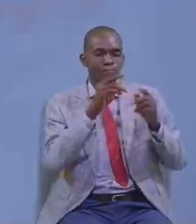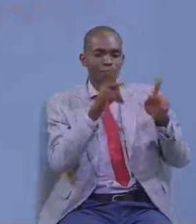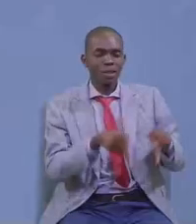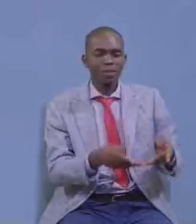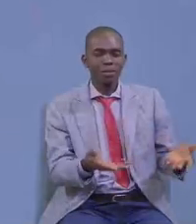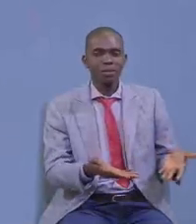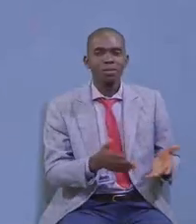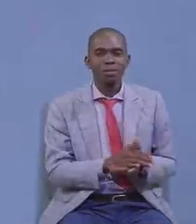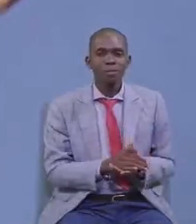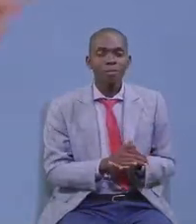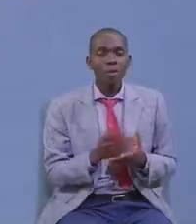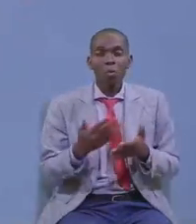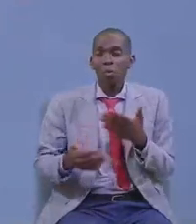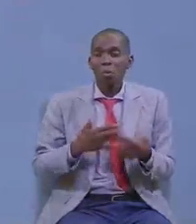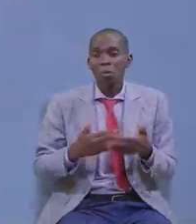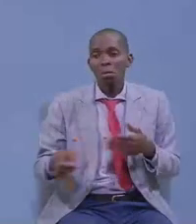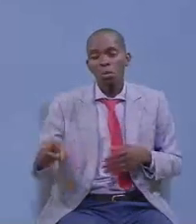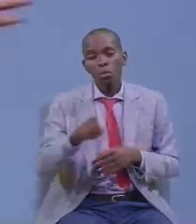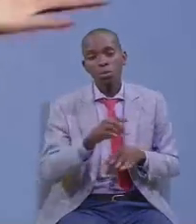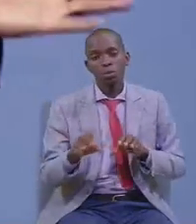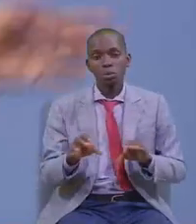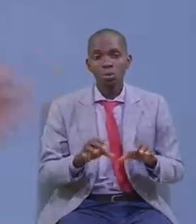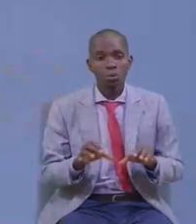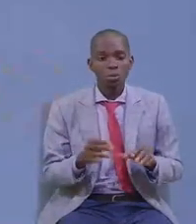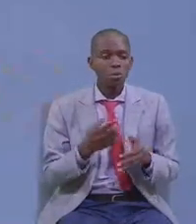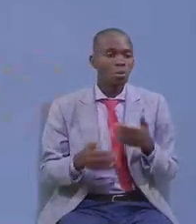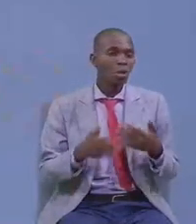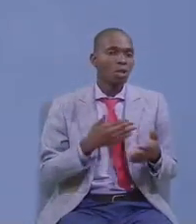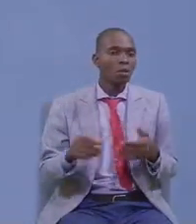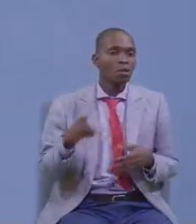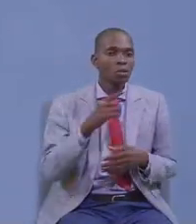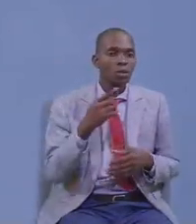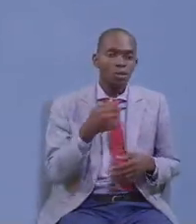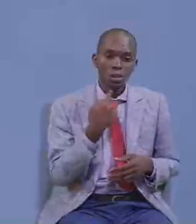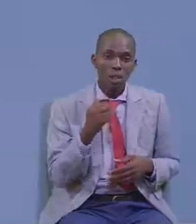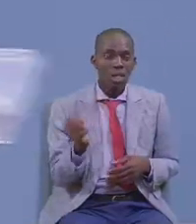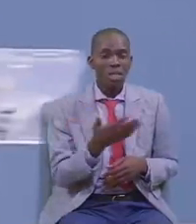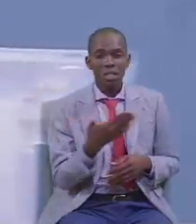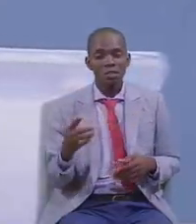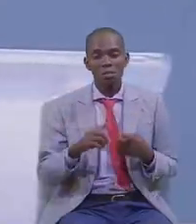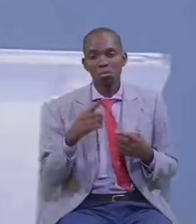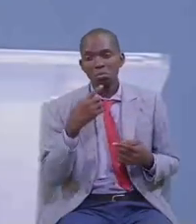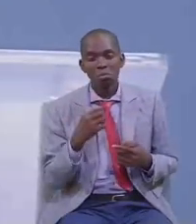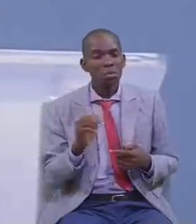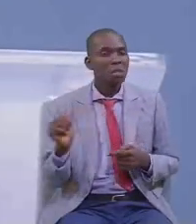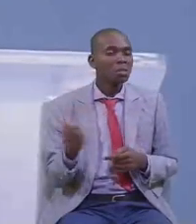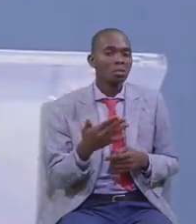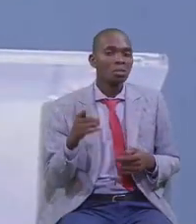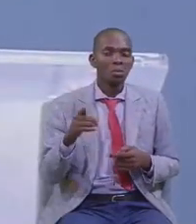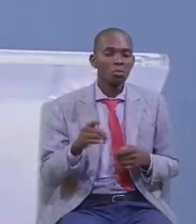Quel que soit ce que tu fais, quel que soit ce que tu dis, quel que soit la manière dont tu agis,